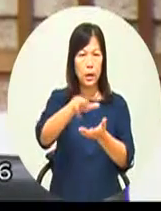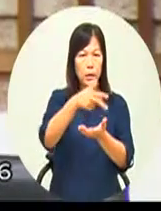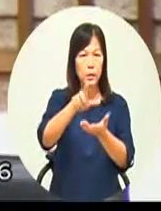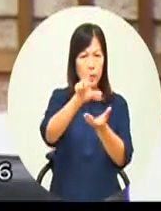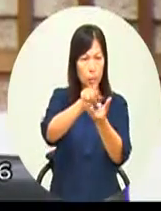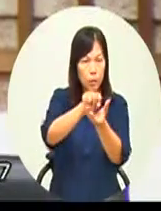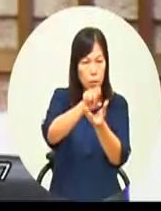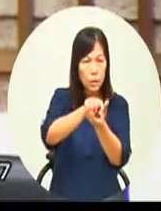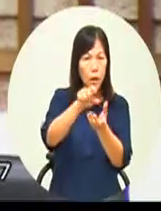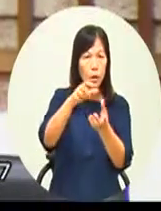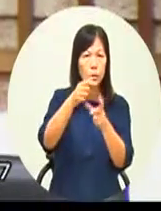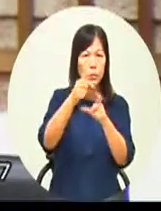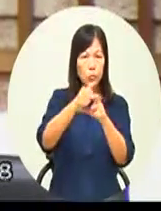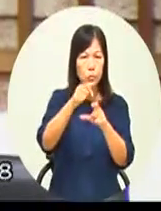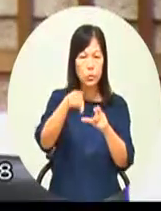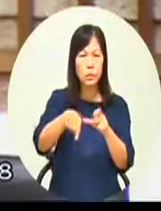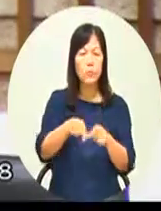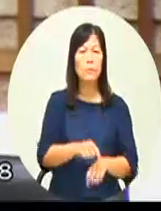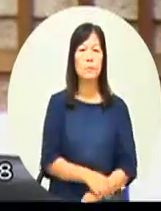个